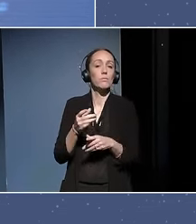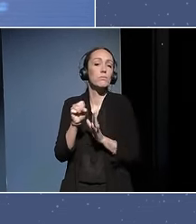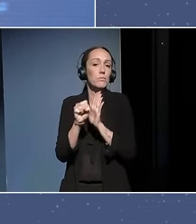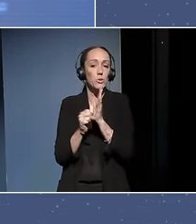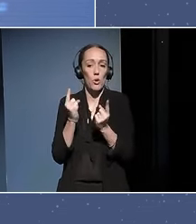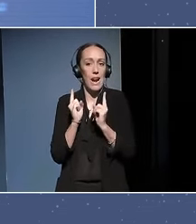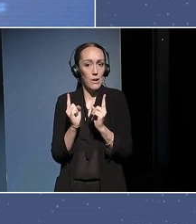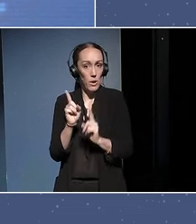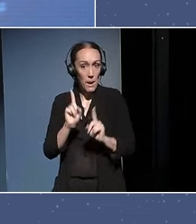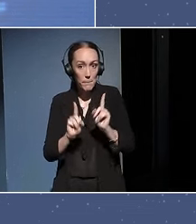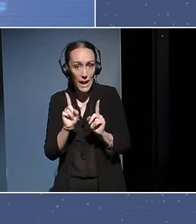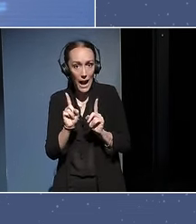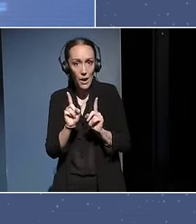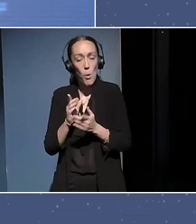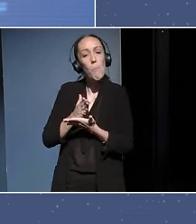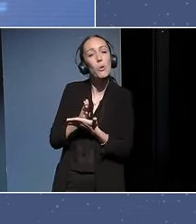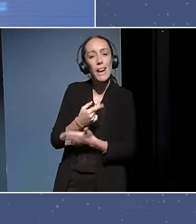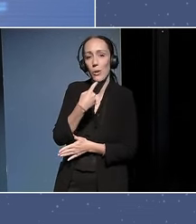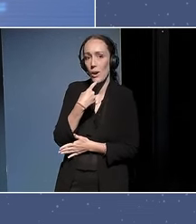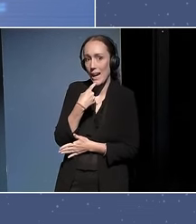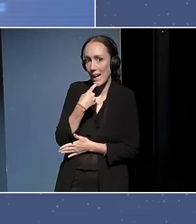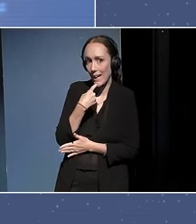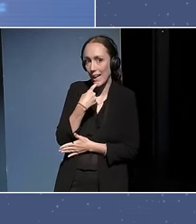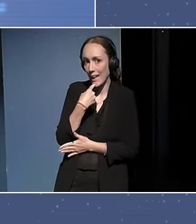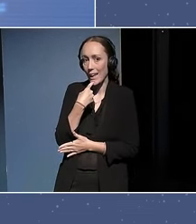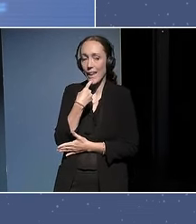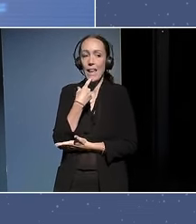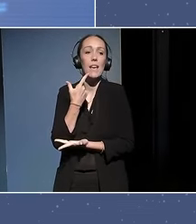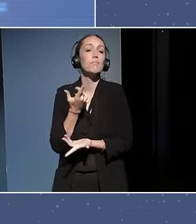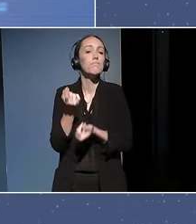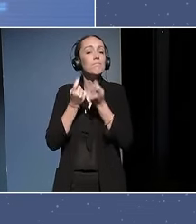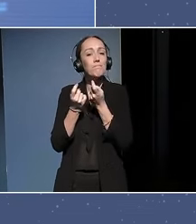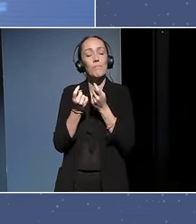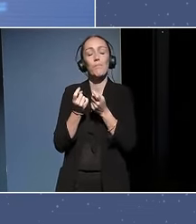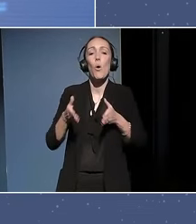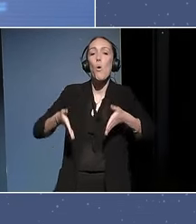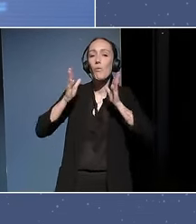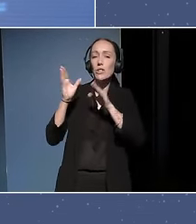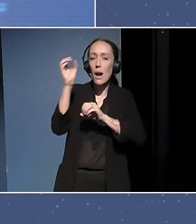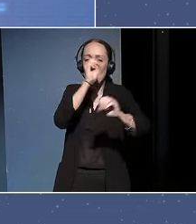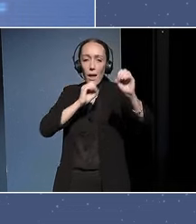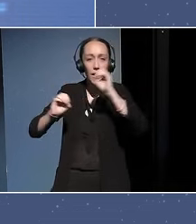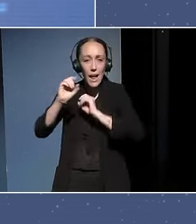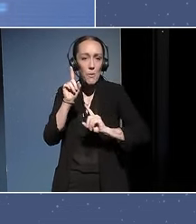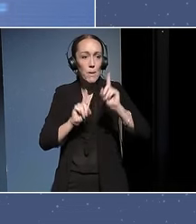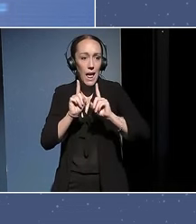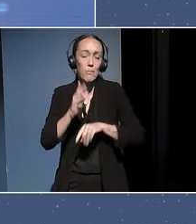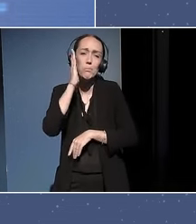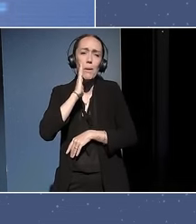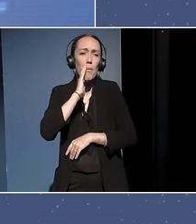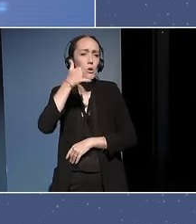del Planetario di Milano Vi preghiamo di silenziare i vostri apparecchi elettronici e di partecipare numerosi alle iniziative di Bergamo